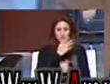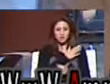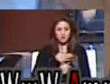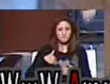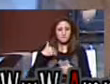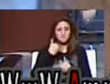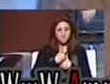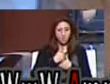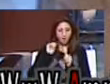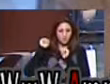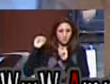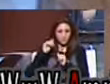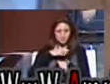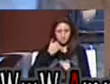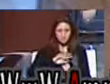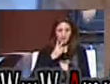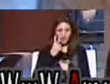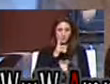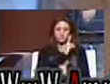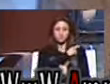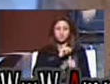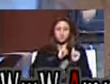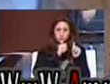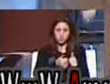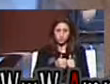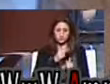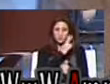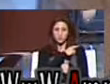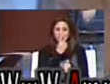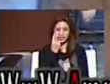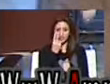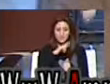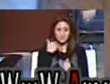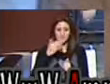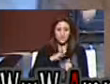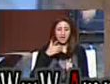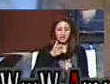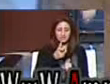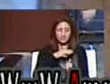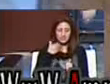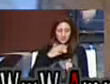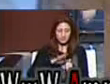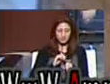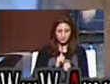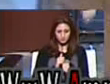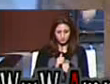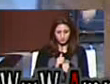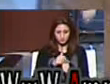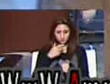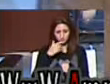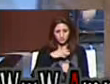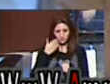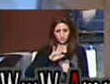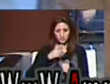توفيق باشا في الوصول للضحيتين، فبلغ البوليس. البوليس اكتشف وفاة السيدتين بآلة حادة. وعلى فكرة توفيق باشا مات